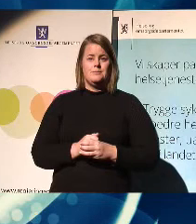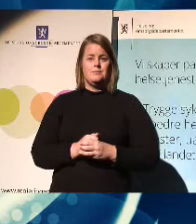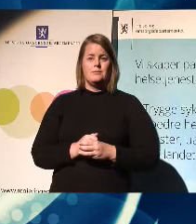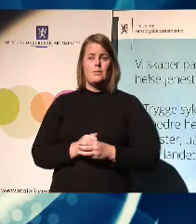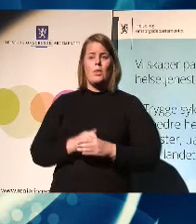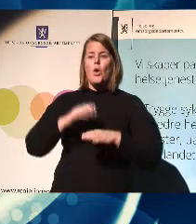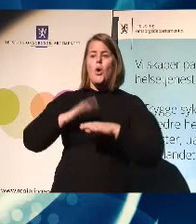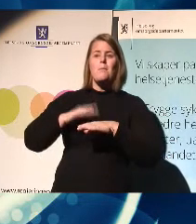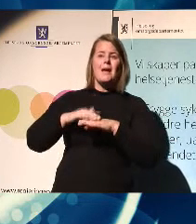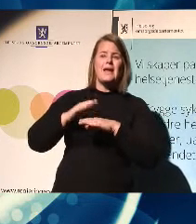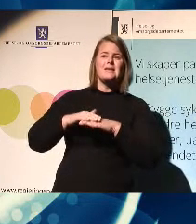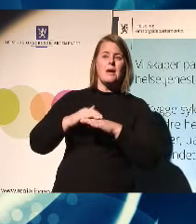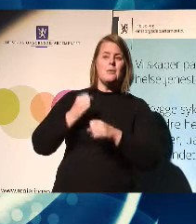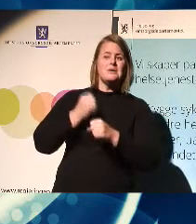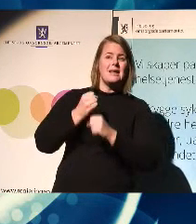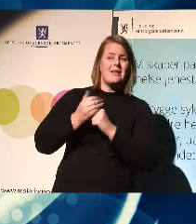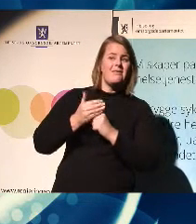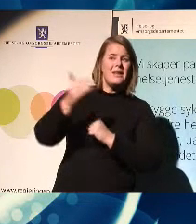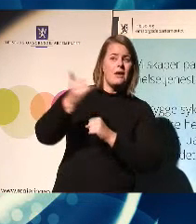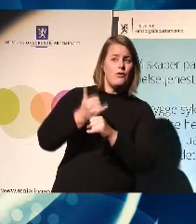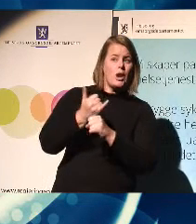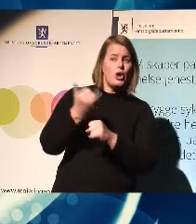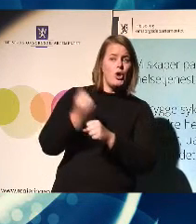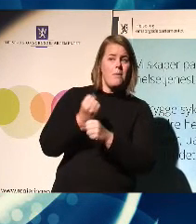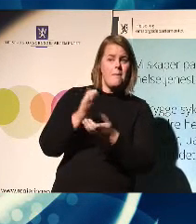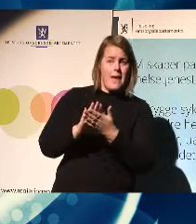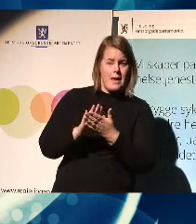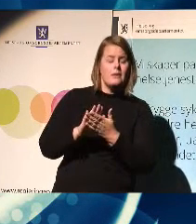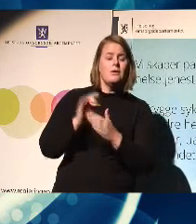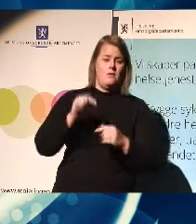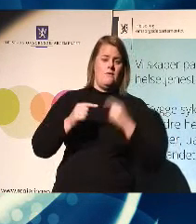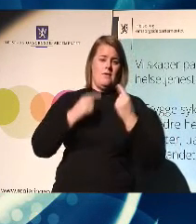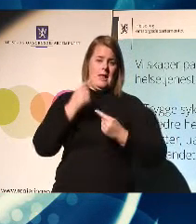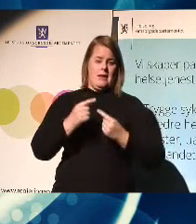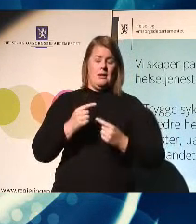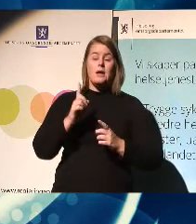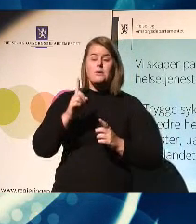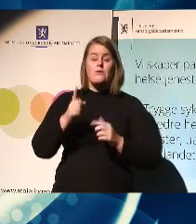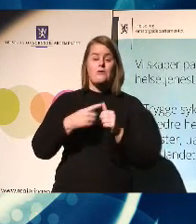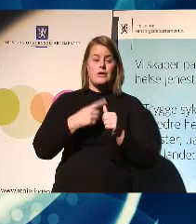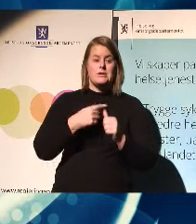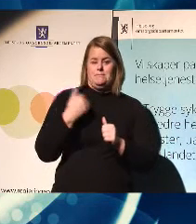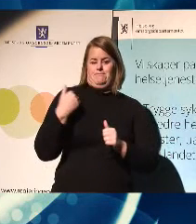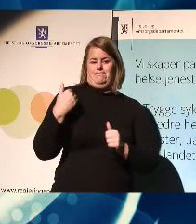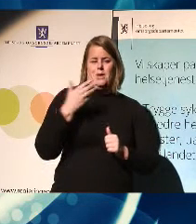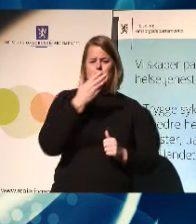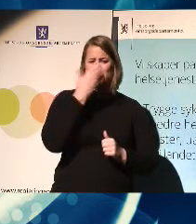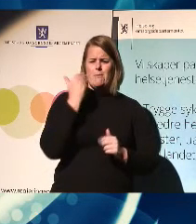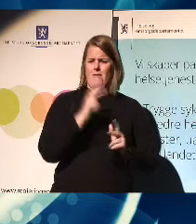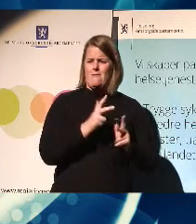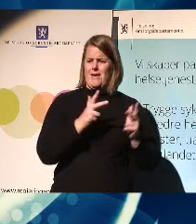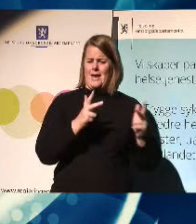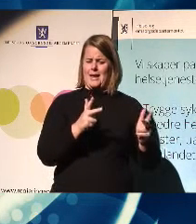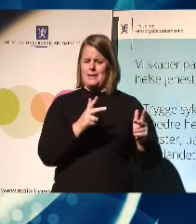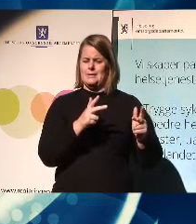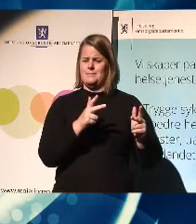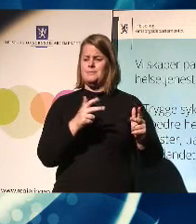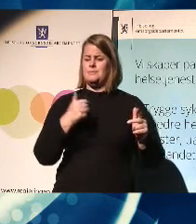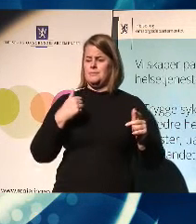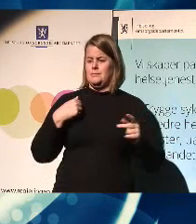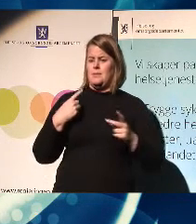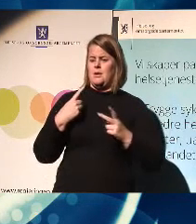med beredskap og sikkerhet i det videre. Men det skal sies at i sommer, litt ut i sommerferien, så var jeg